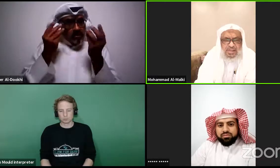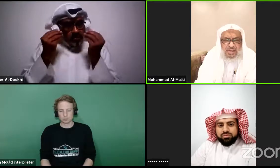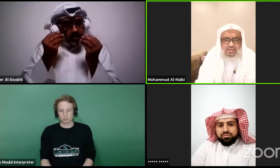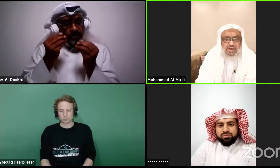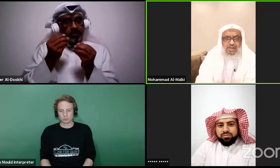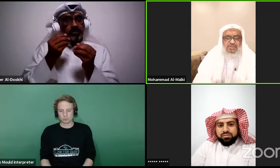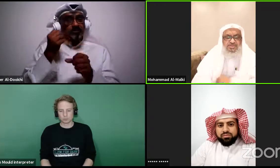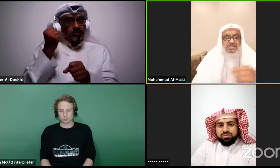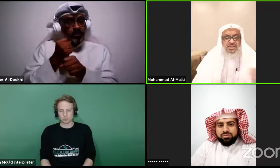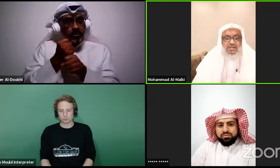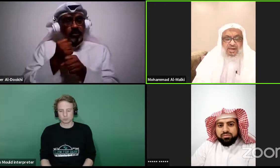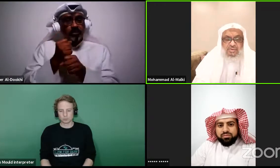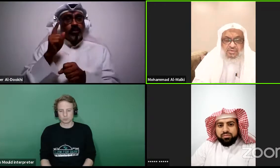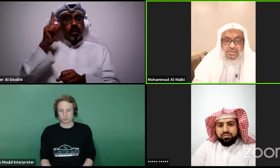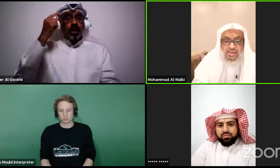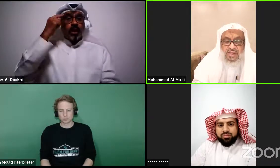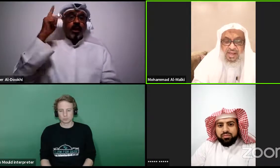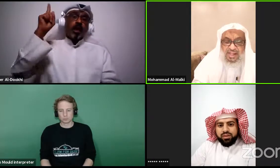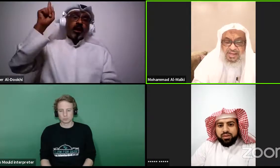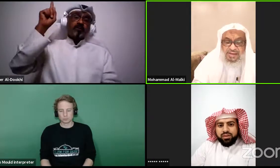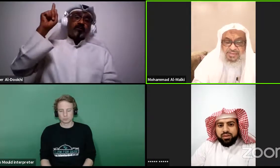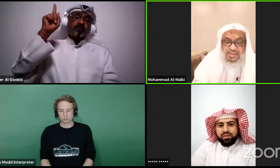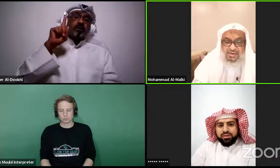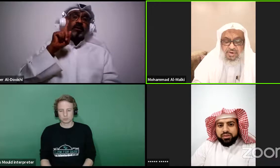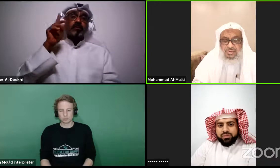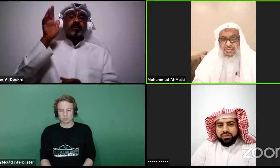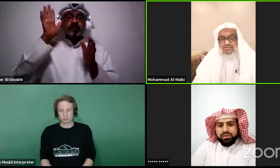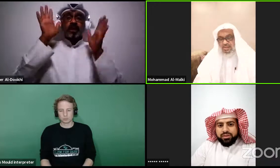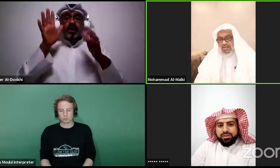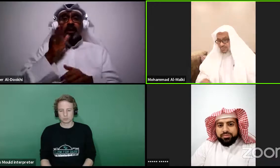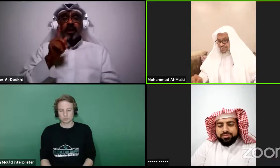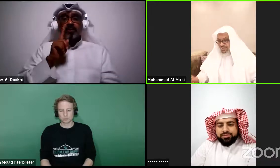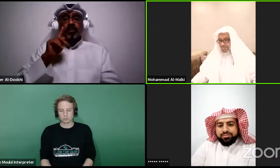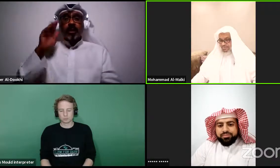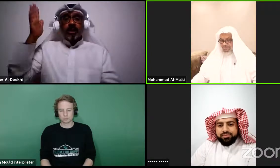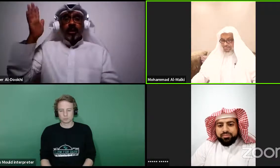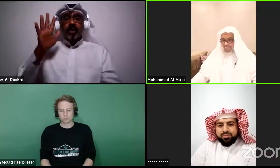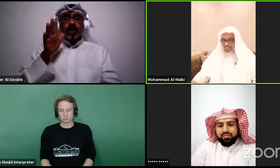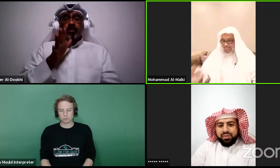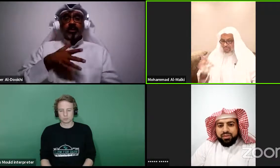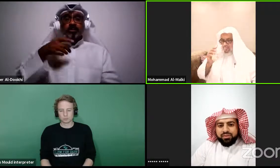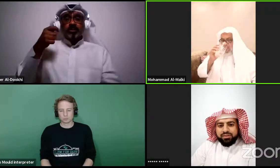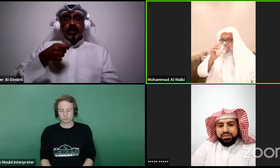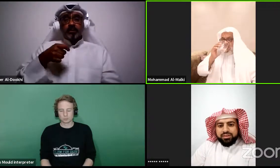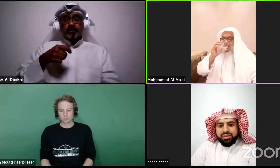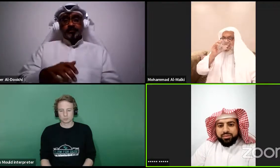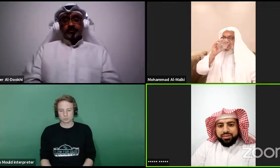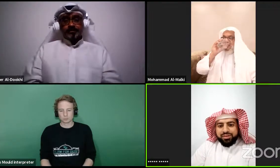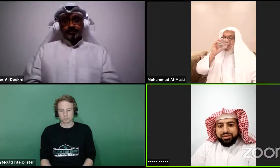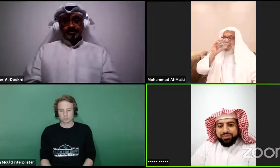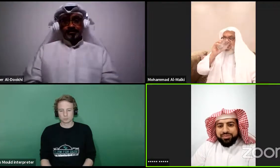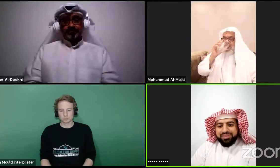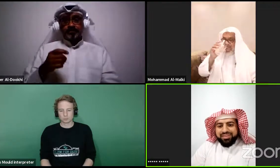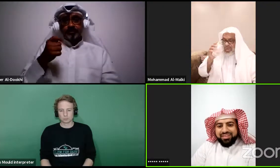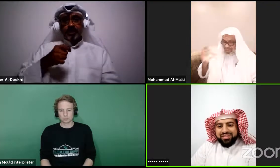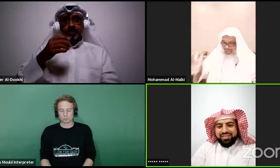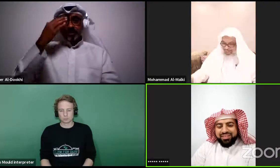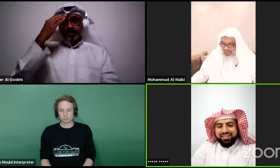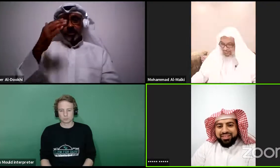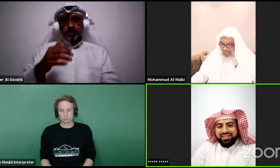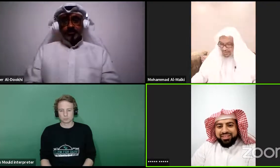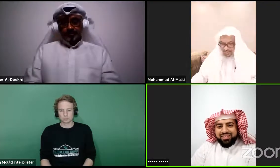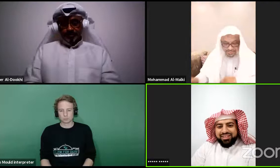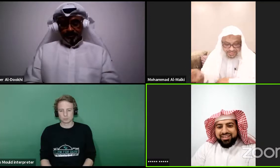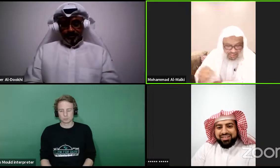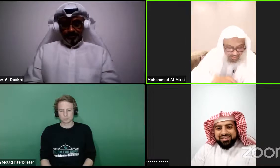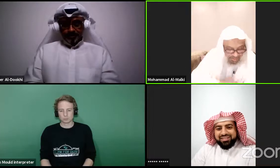به، والله أعلم، وصلى الله على نبينا محمد وعلى آله وصحبه. السلام عليكم.